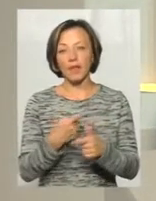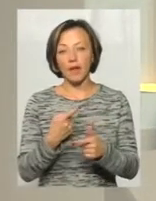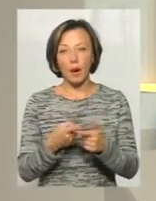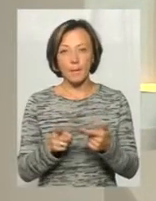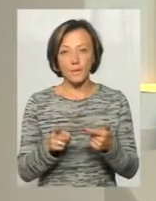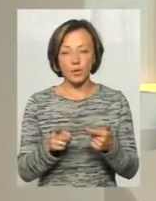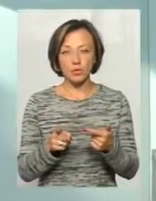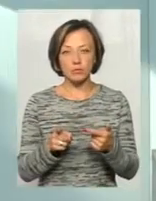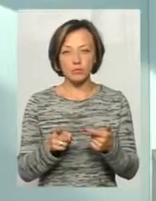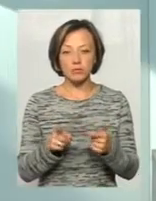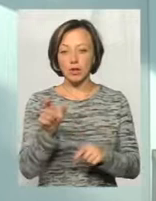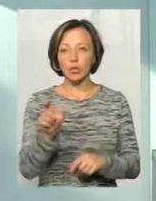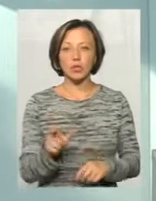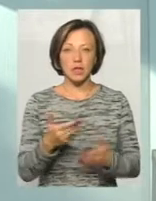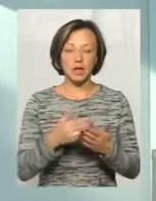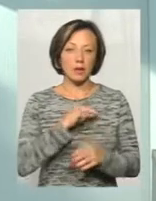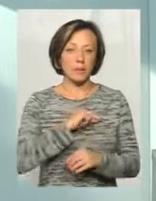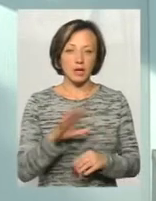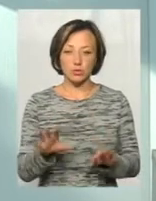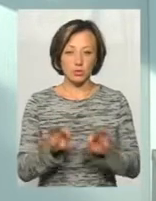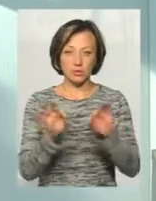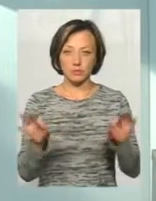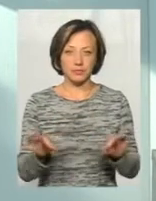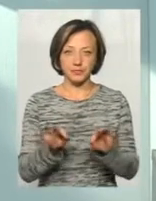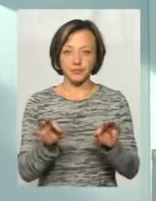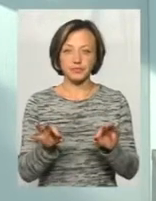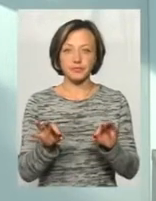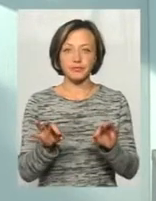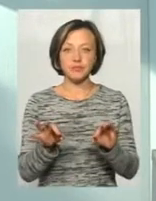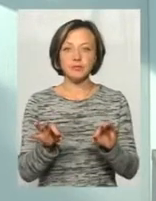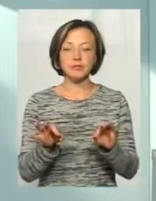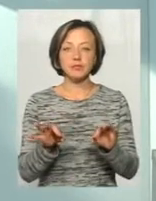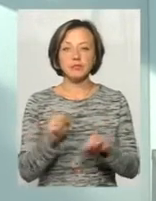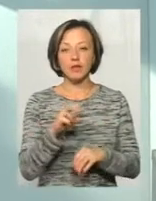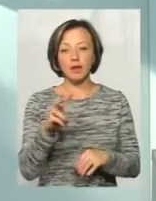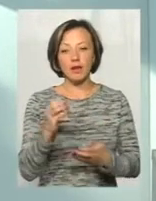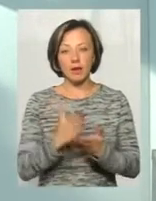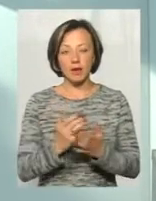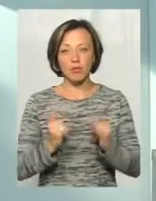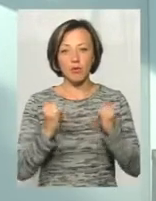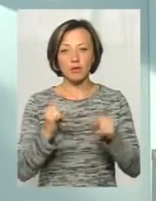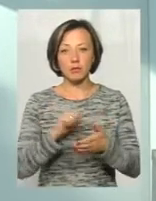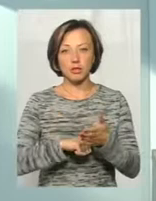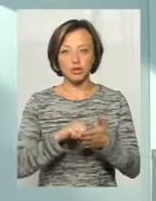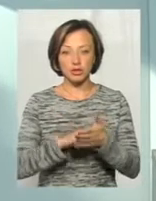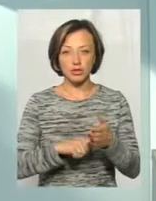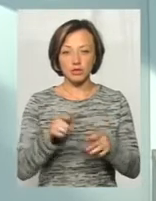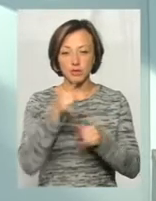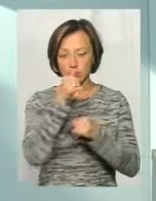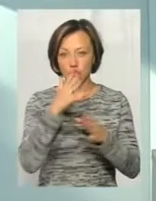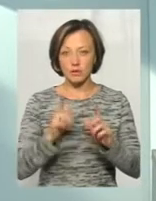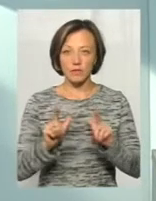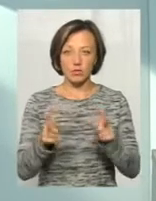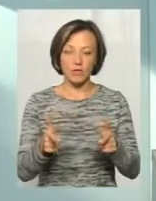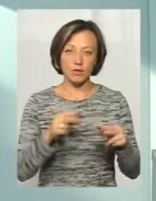або людина не працює ніде, зокрема, Але є поважні причини того, що він не може